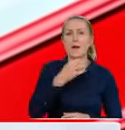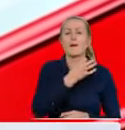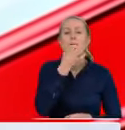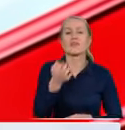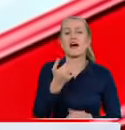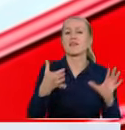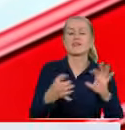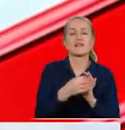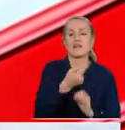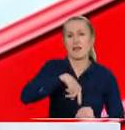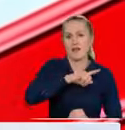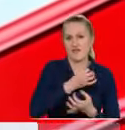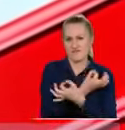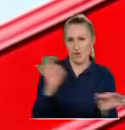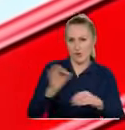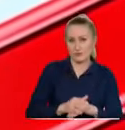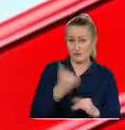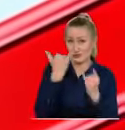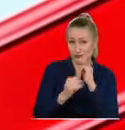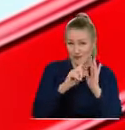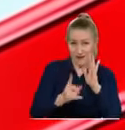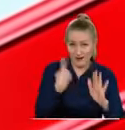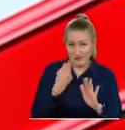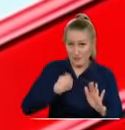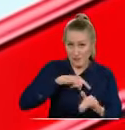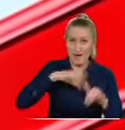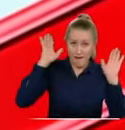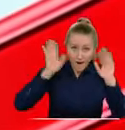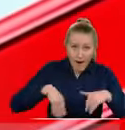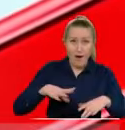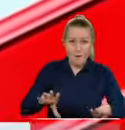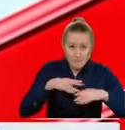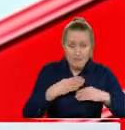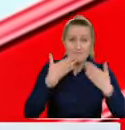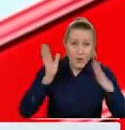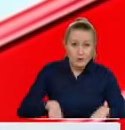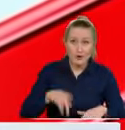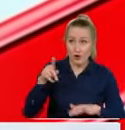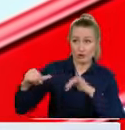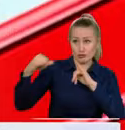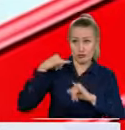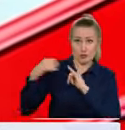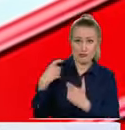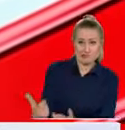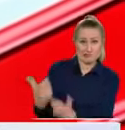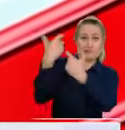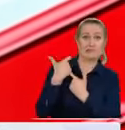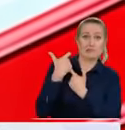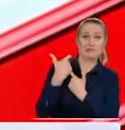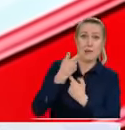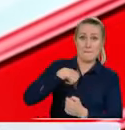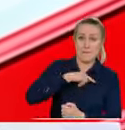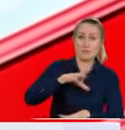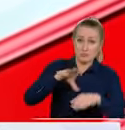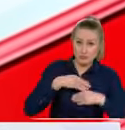wolności. Jeśli raz pozwolimy na to, aby rząd zmusił nas na przykład do szczepionki